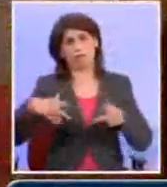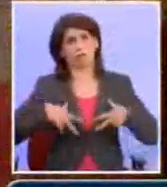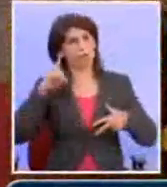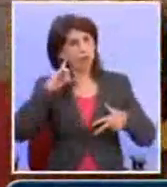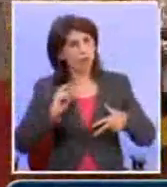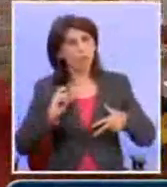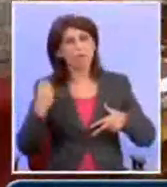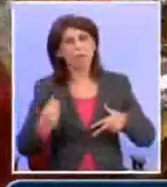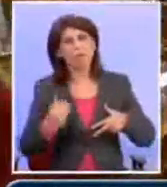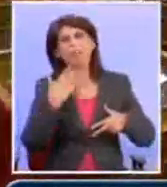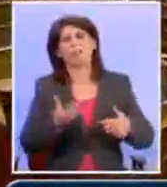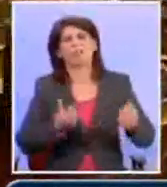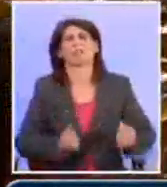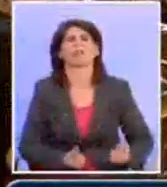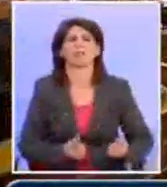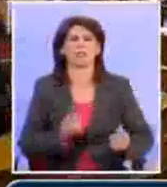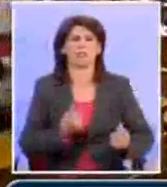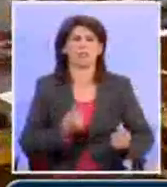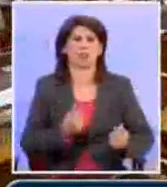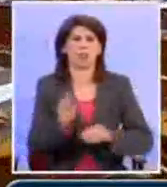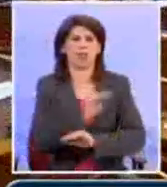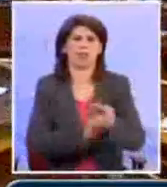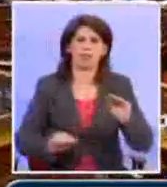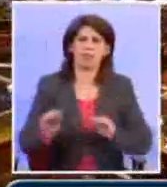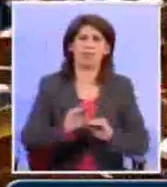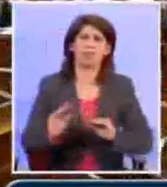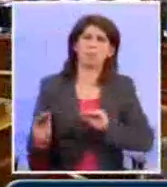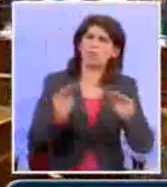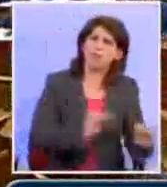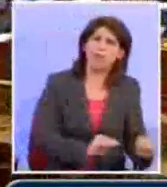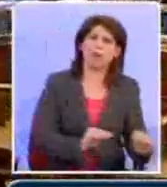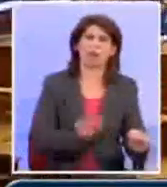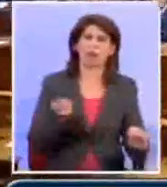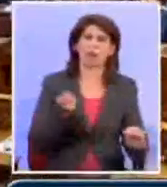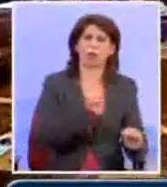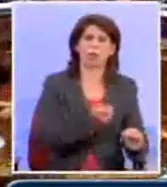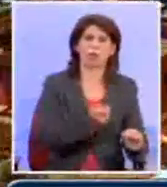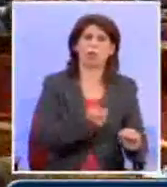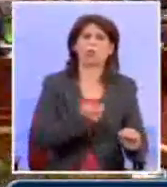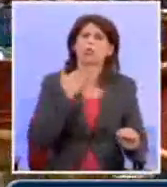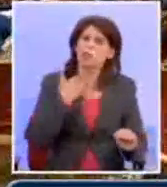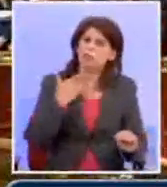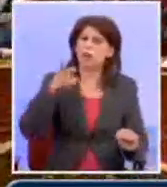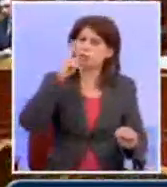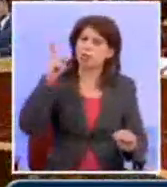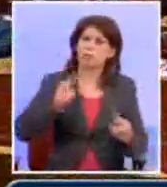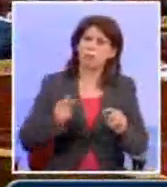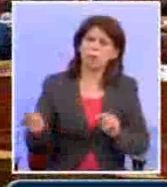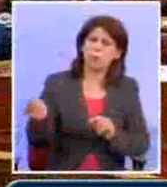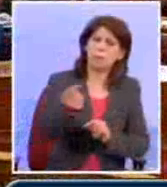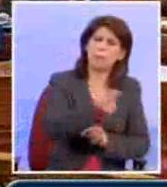καλά ότι δεν θα μπορούσε να το σηκώσει. Θα γινόταν αναδιάρθρωση χρέους, θα γινόταν μεταφορά του χρέους στους ώμους των Σλοβάκων, των Γερμανών. Και έτσι